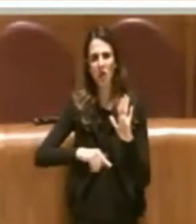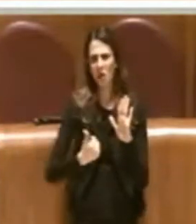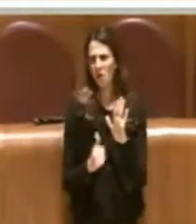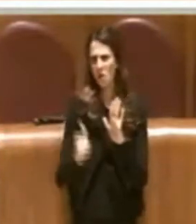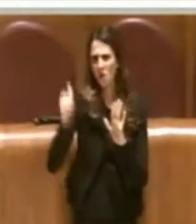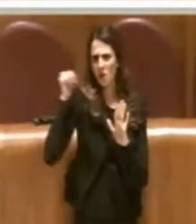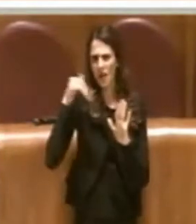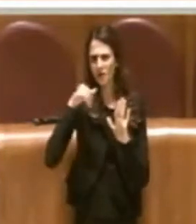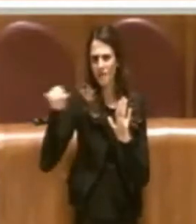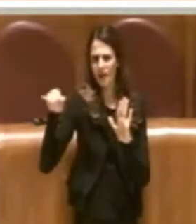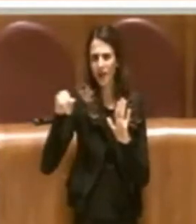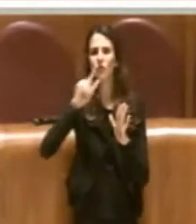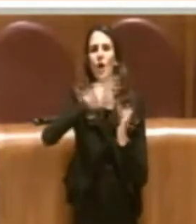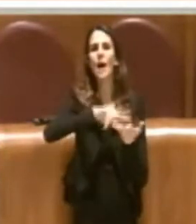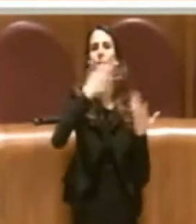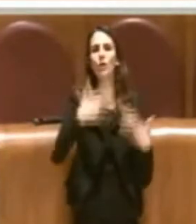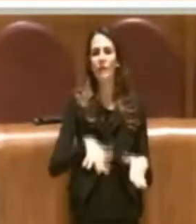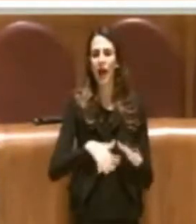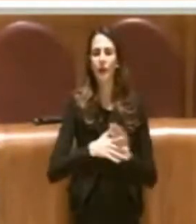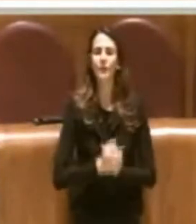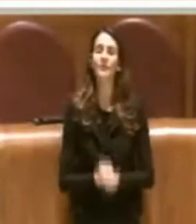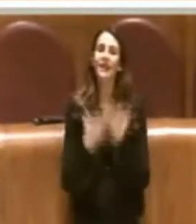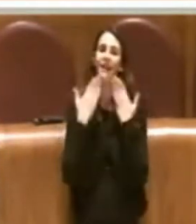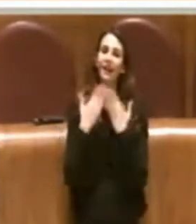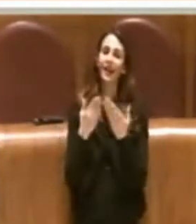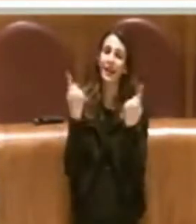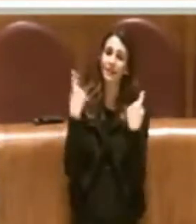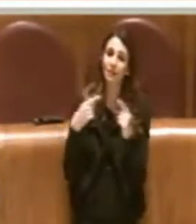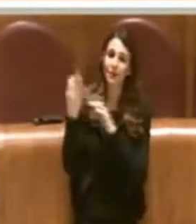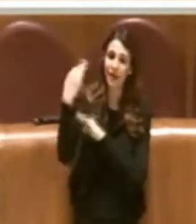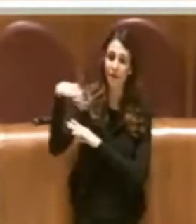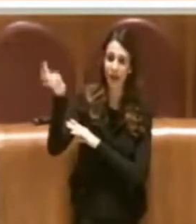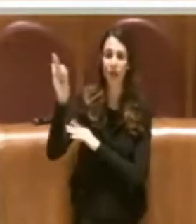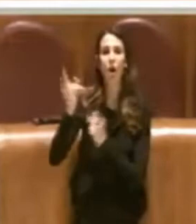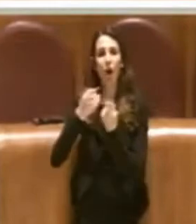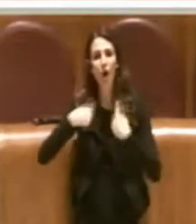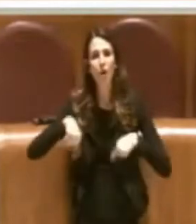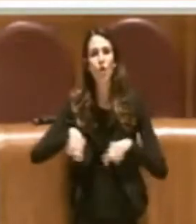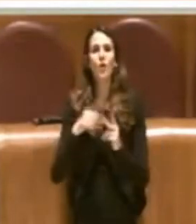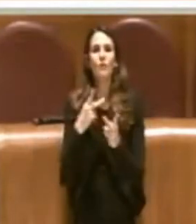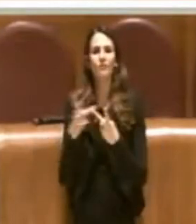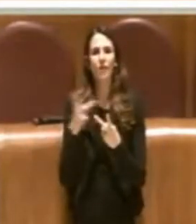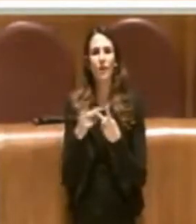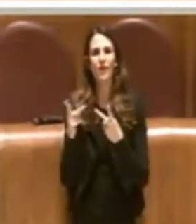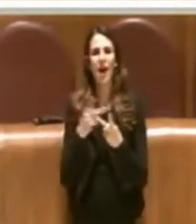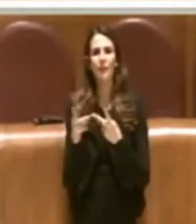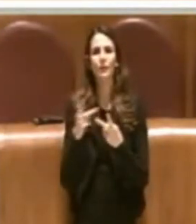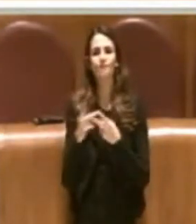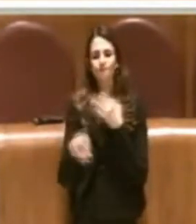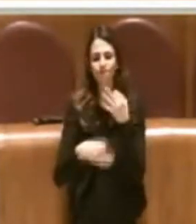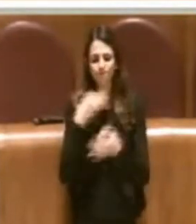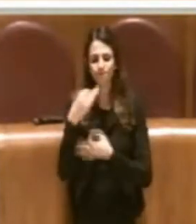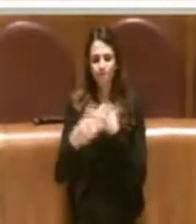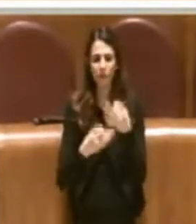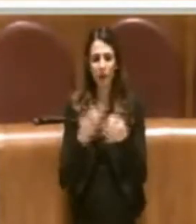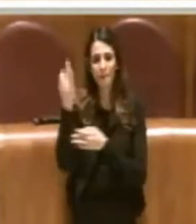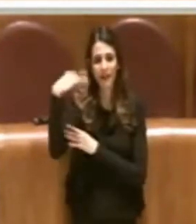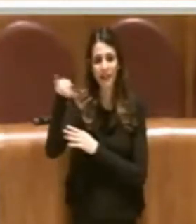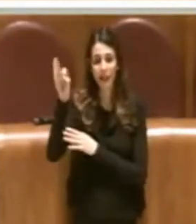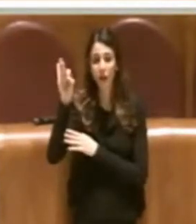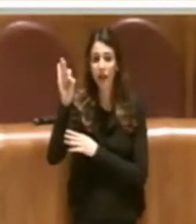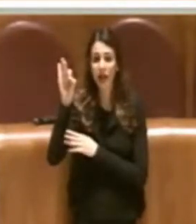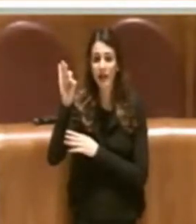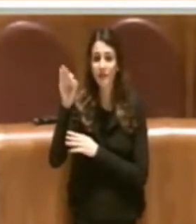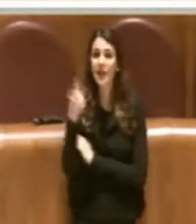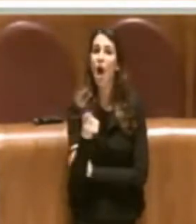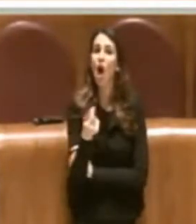fa. E con questa specificazione, appunto, andiamo a definire in particolare quelle che sono le tariffe da applicare